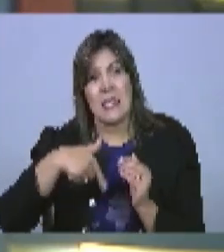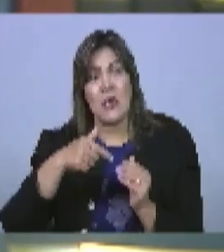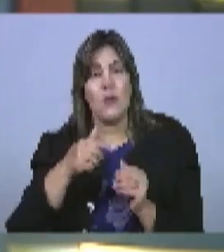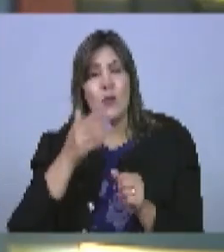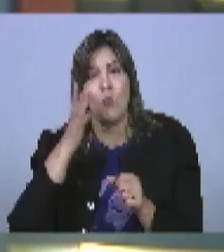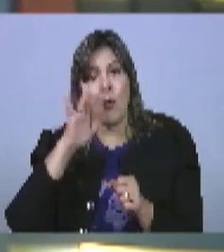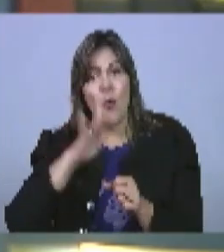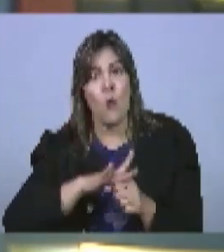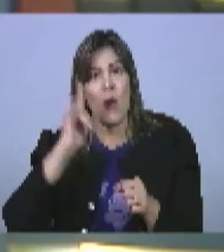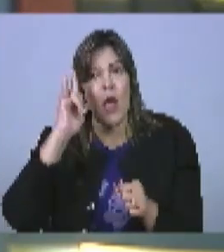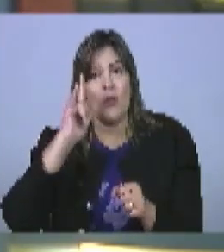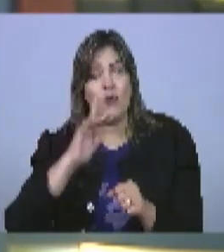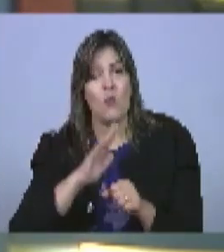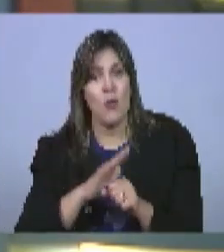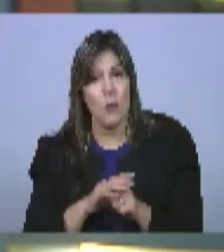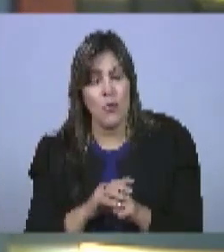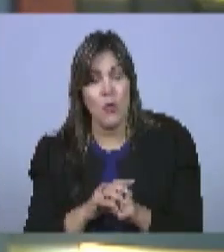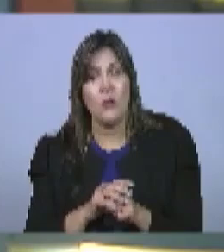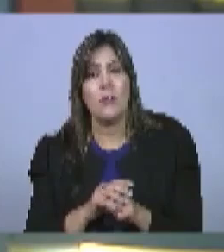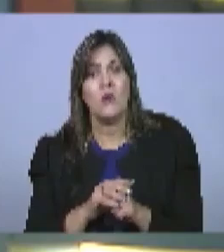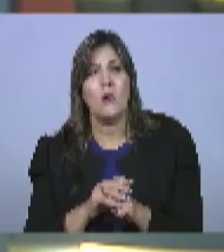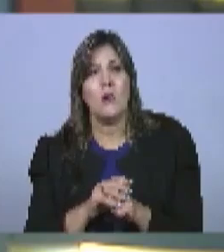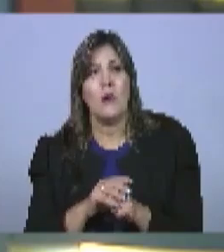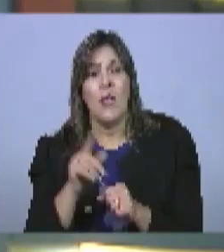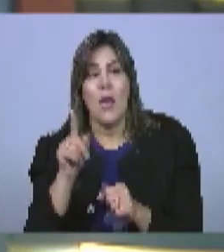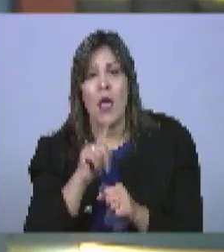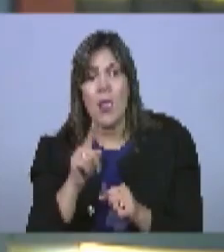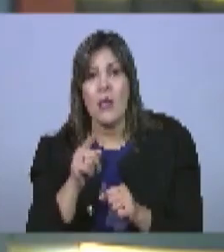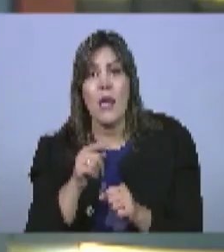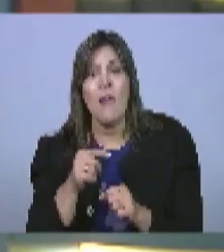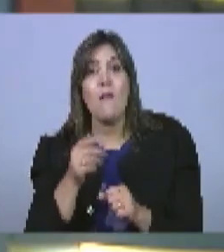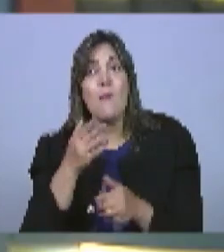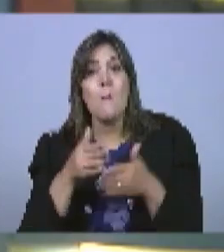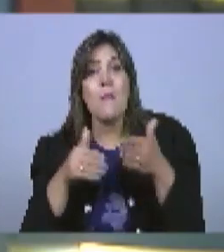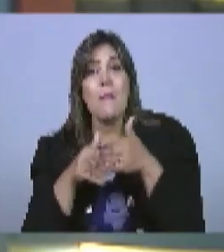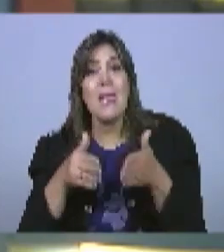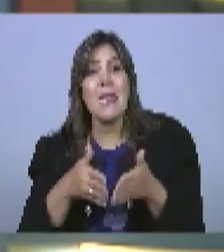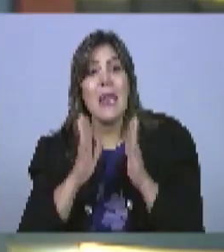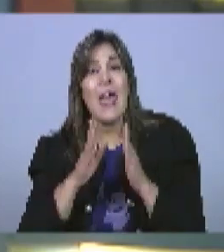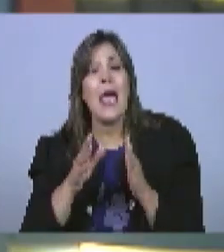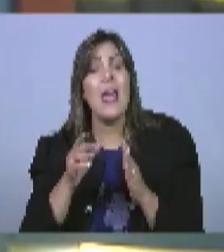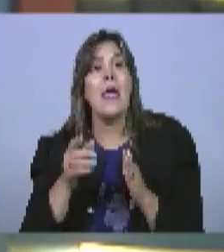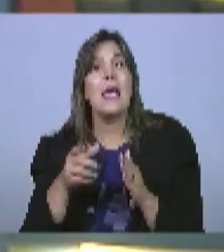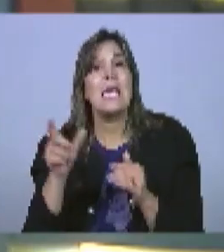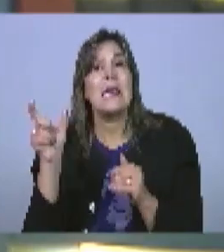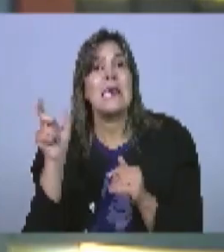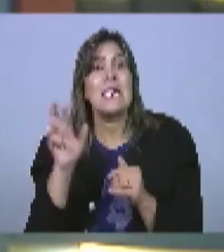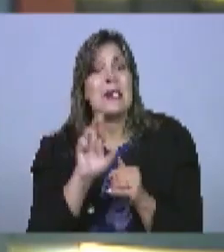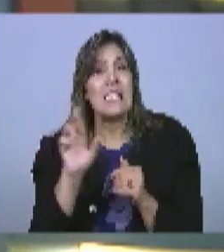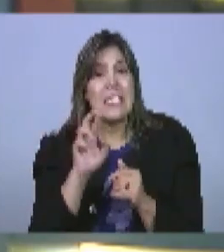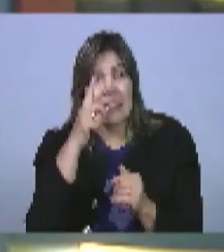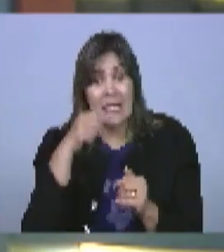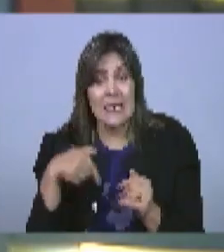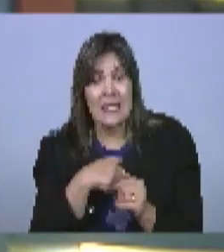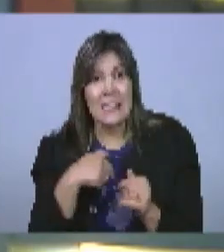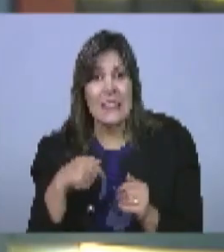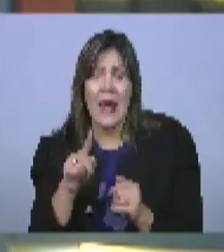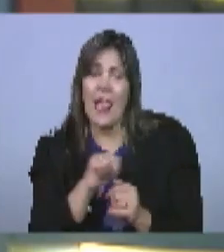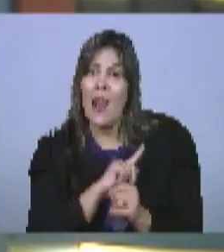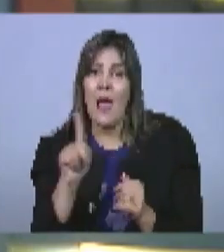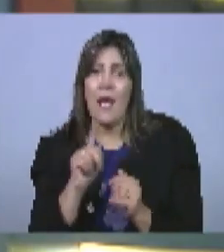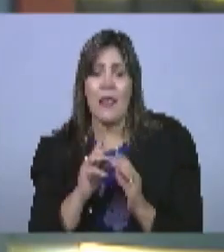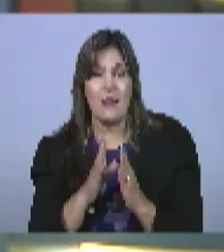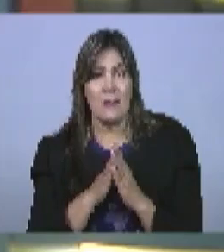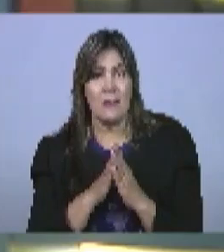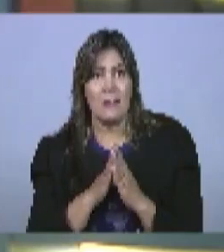رمضان ويل الحاجات دي يعني نصا فلا يجوز بناء كنائس فيه على الاطلاق ده كلام